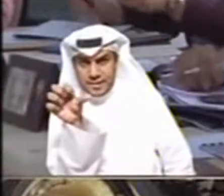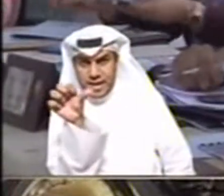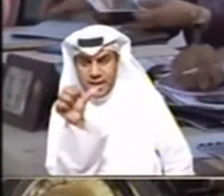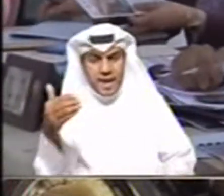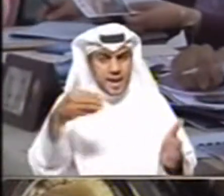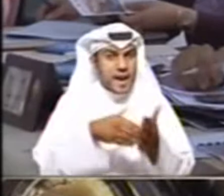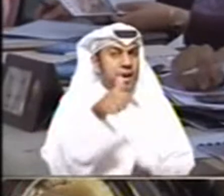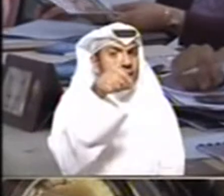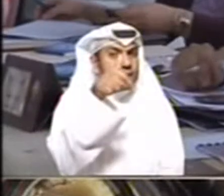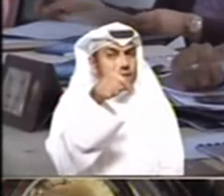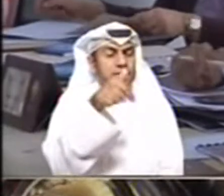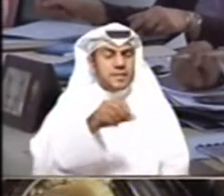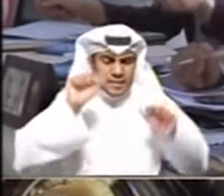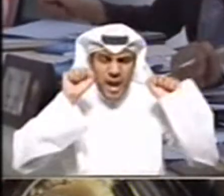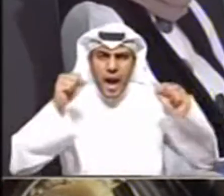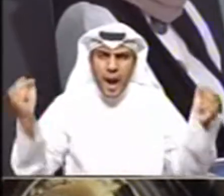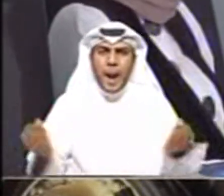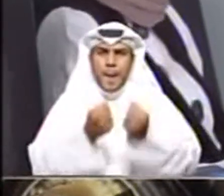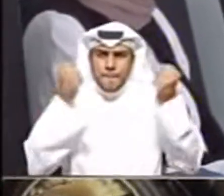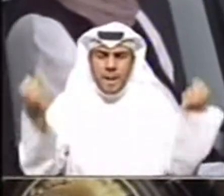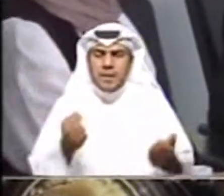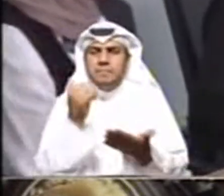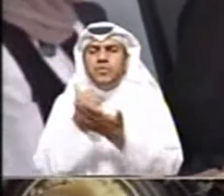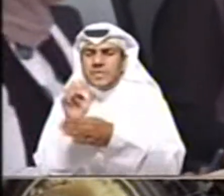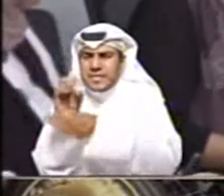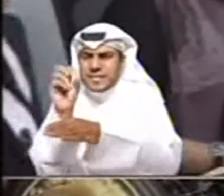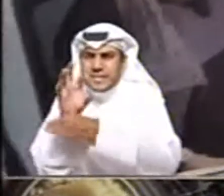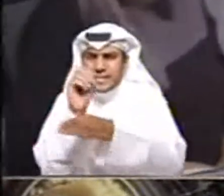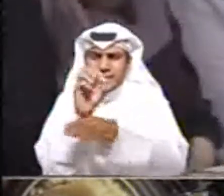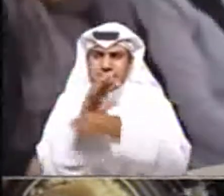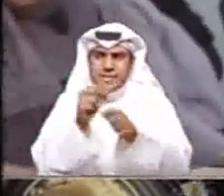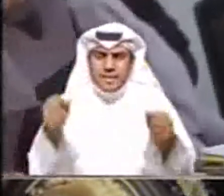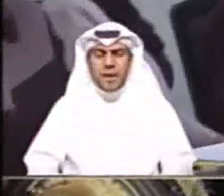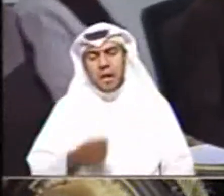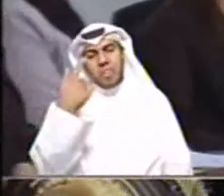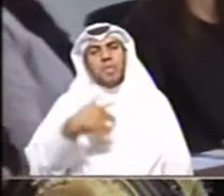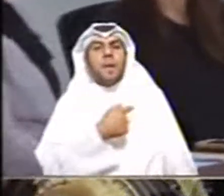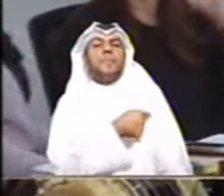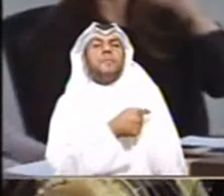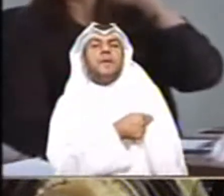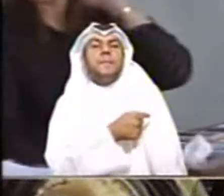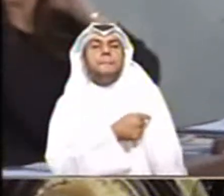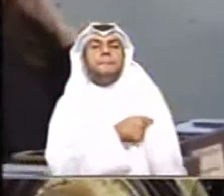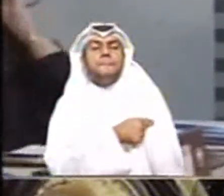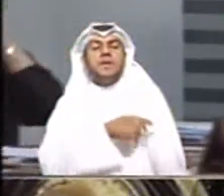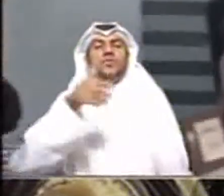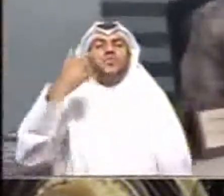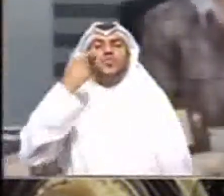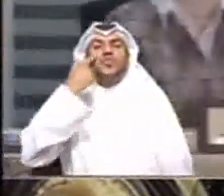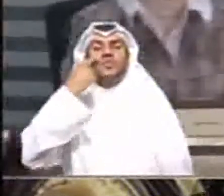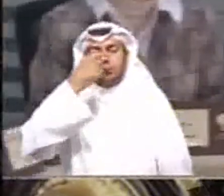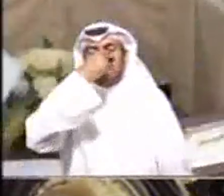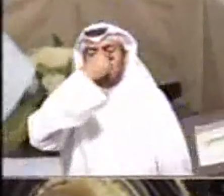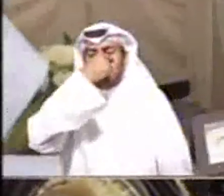التدريب. التدريب راح تشرف عليه الجهة المعنية بالتوظيف. برنامج المساج الطب الإكلينيك العلاجي الاسترخائي راح يكون